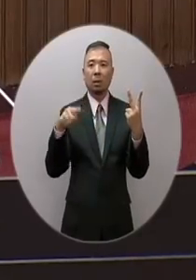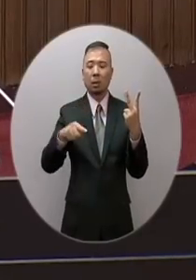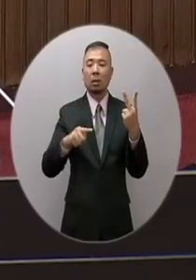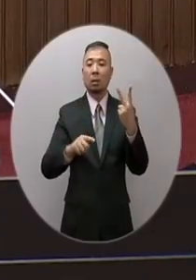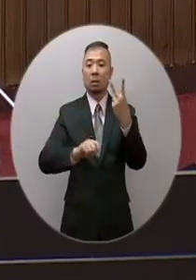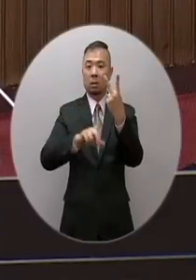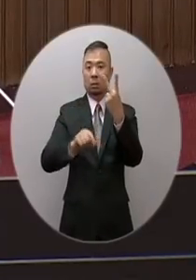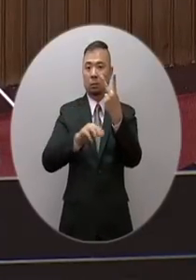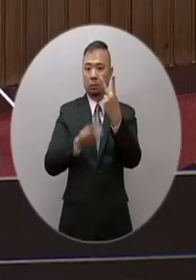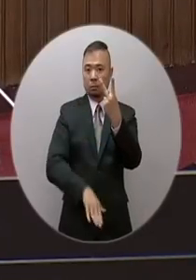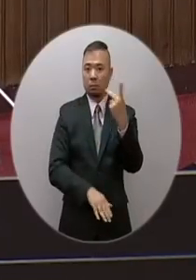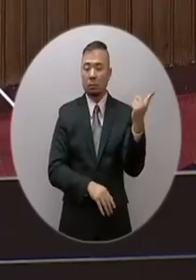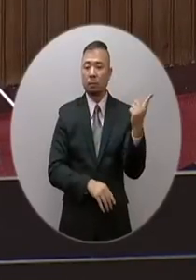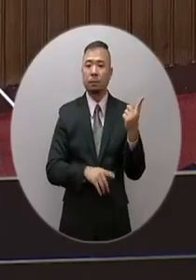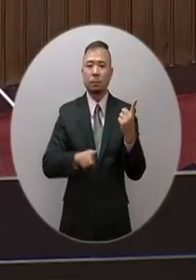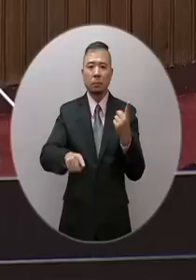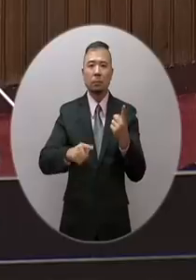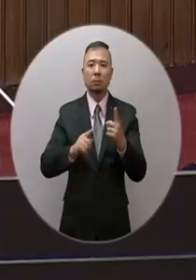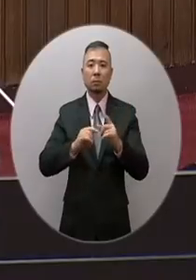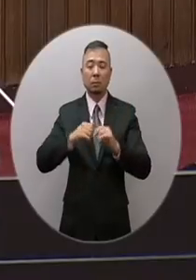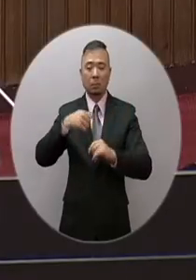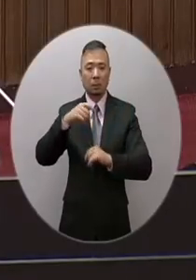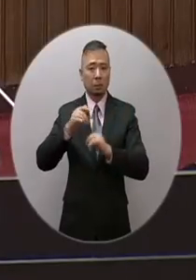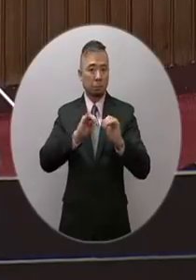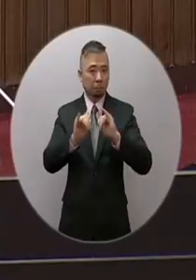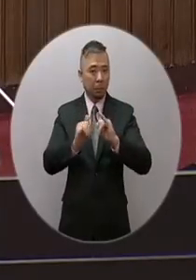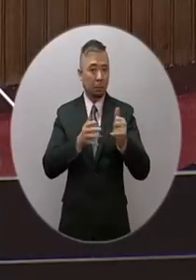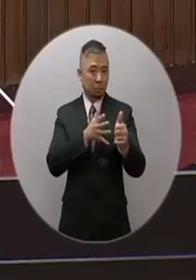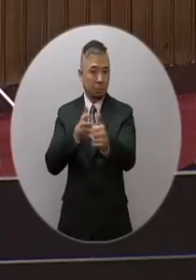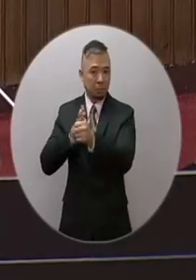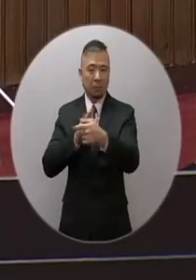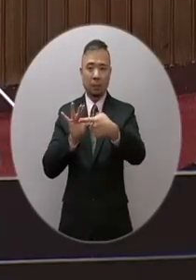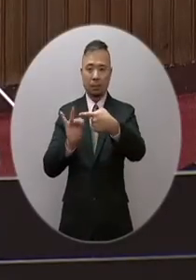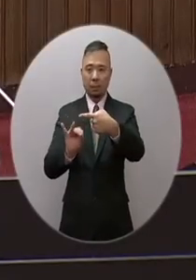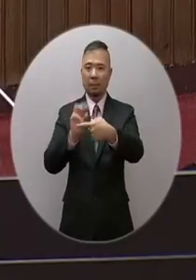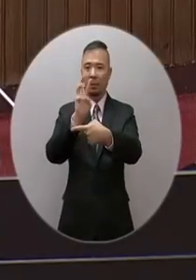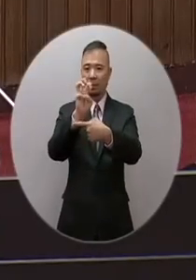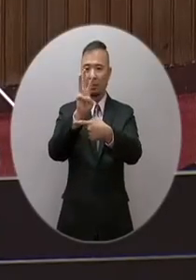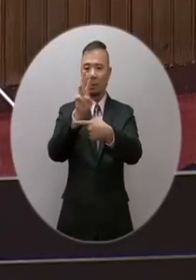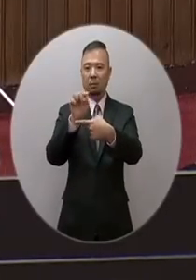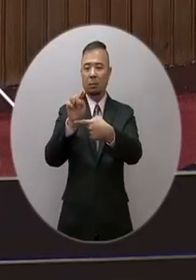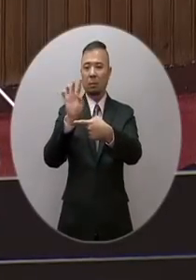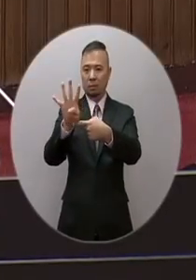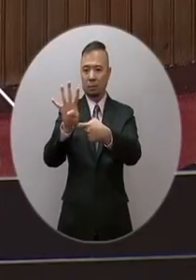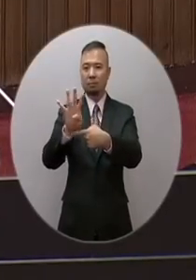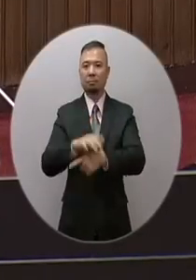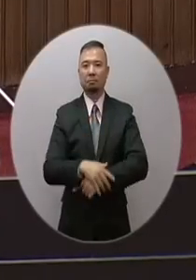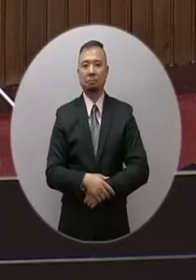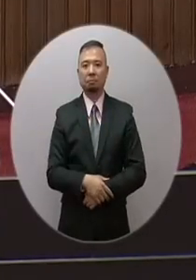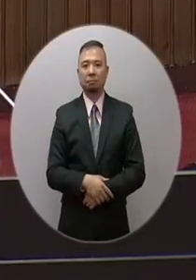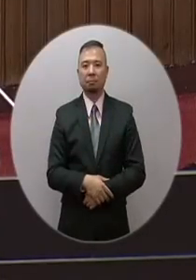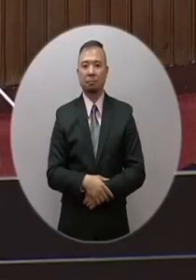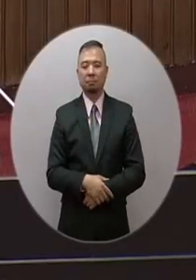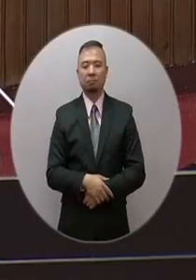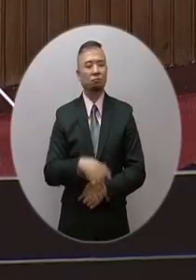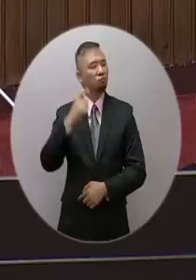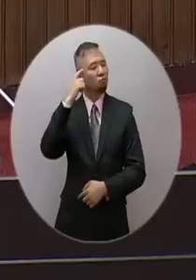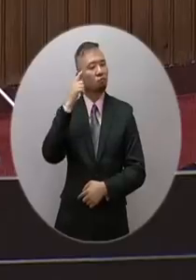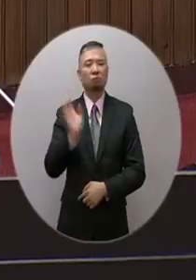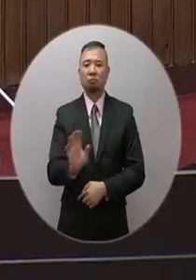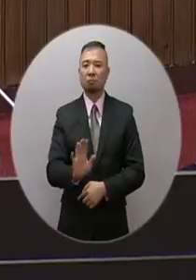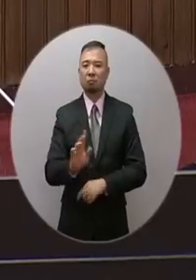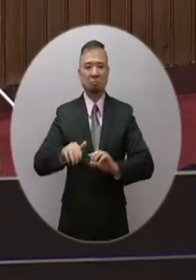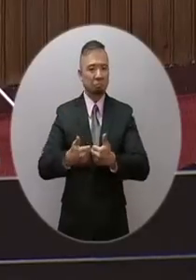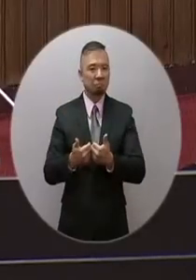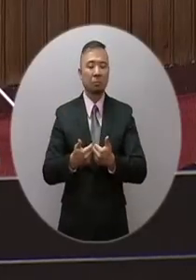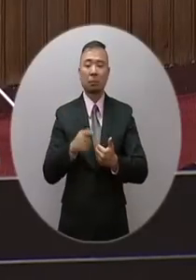金会的民调却显示，虽然有33.4%的人不赞成，但有